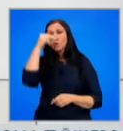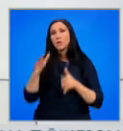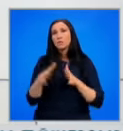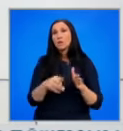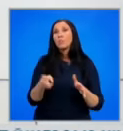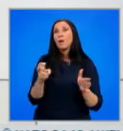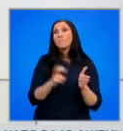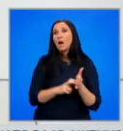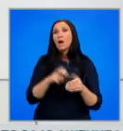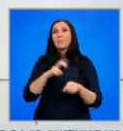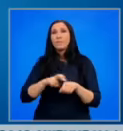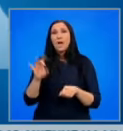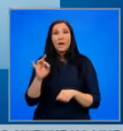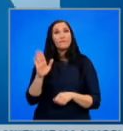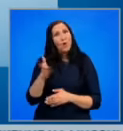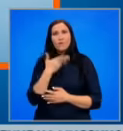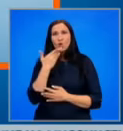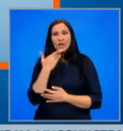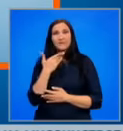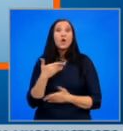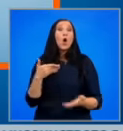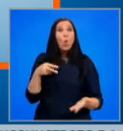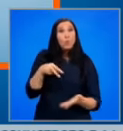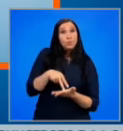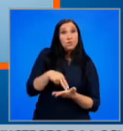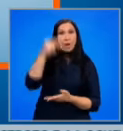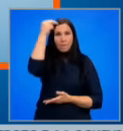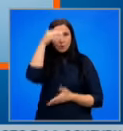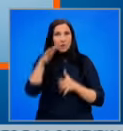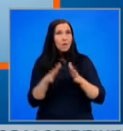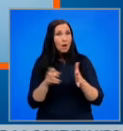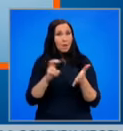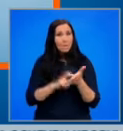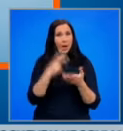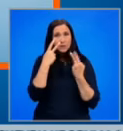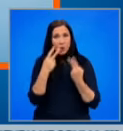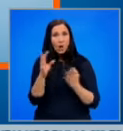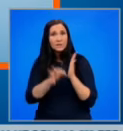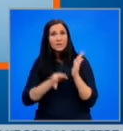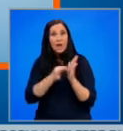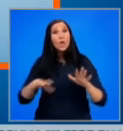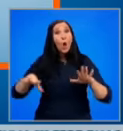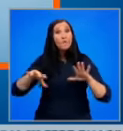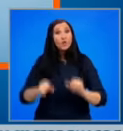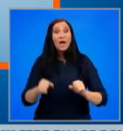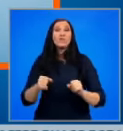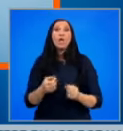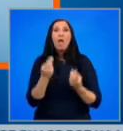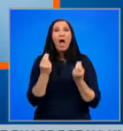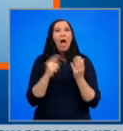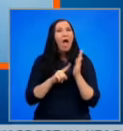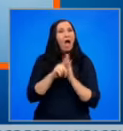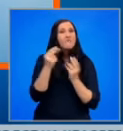в негово изказване. От позицията на БНБ и с оглед целите за овладяване на инфлацията, много е